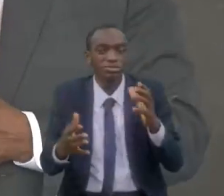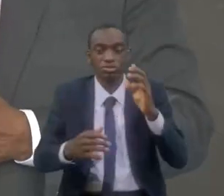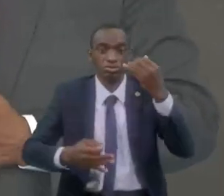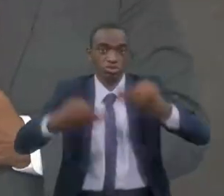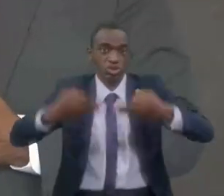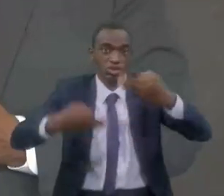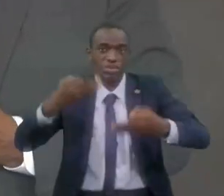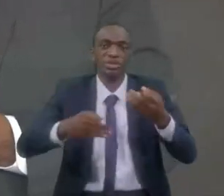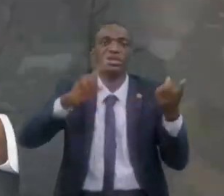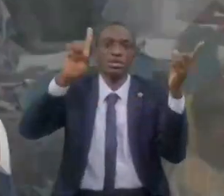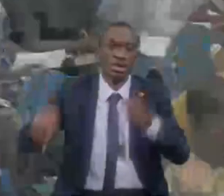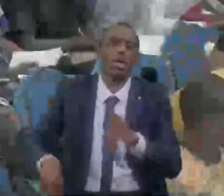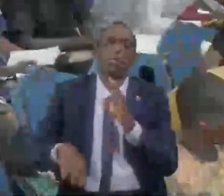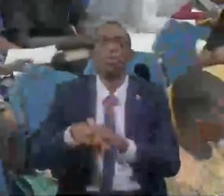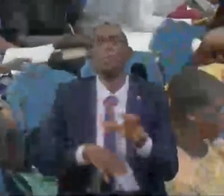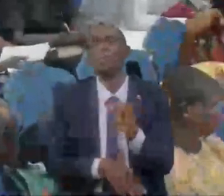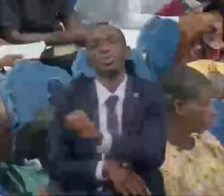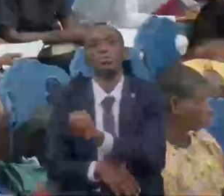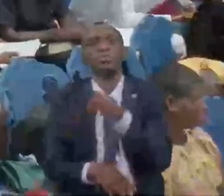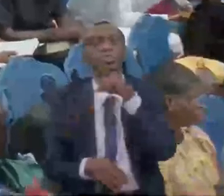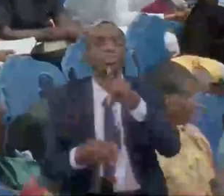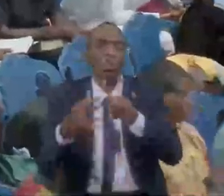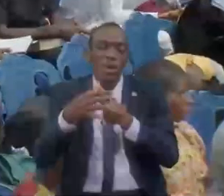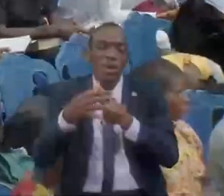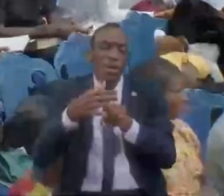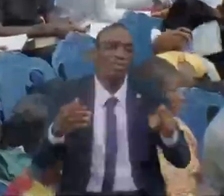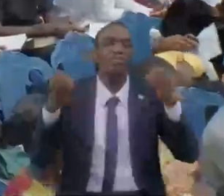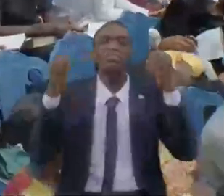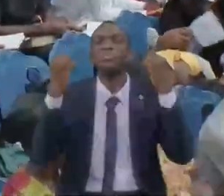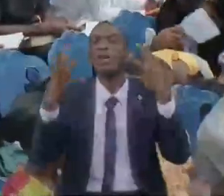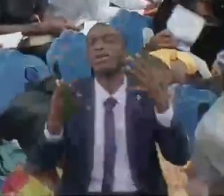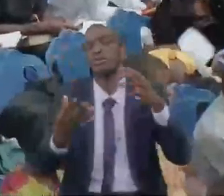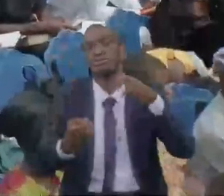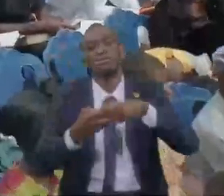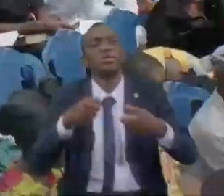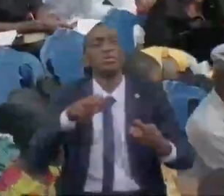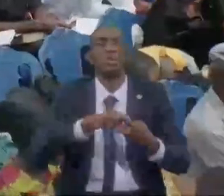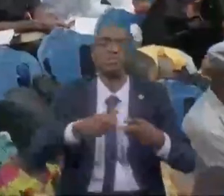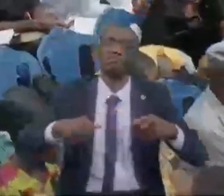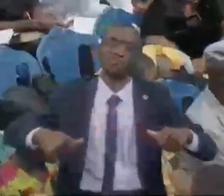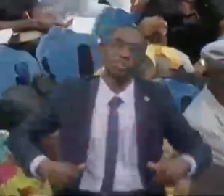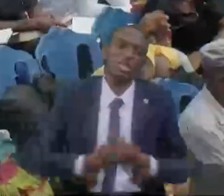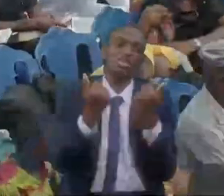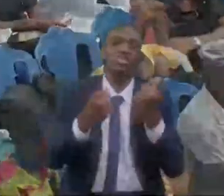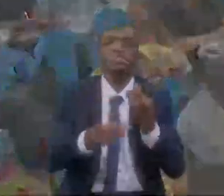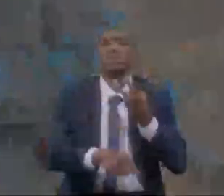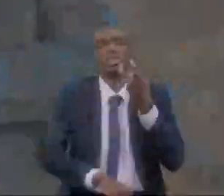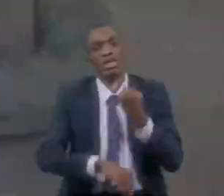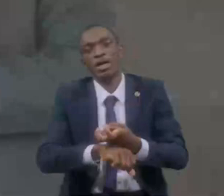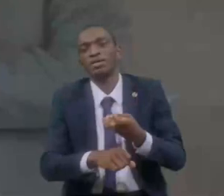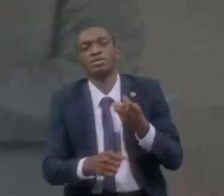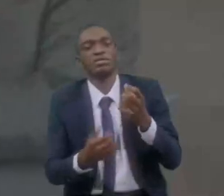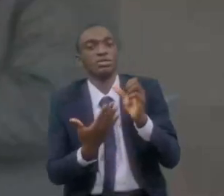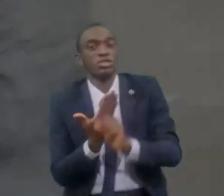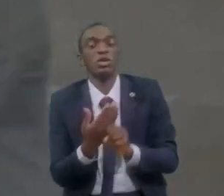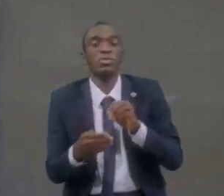eux. Tu vas échapper à beaucoup de défis, à beaucoup de difficultés de ta